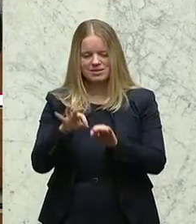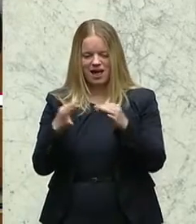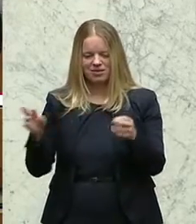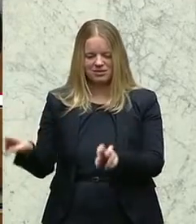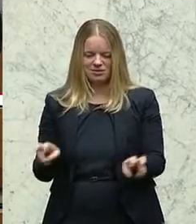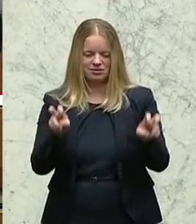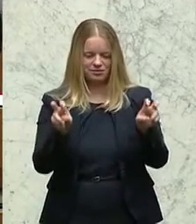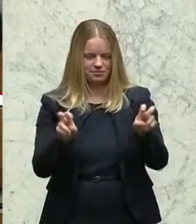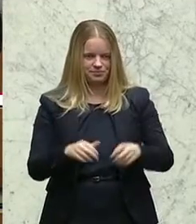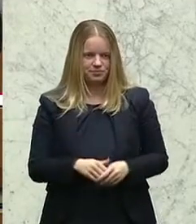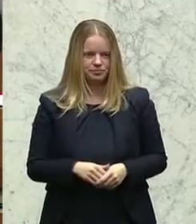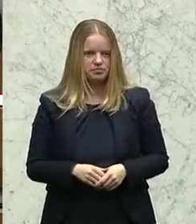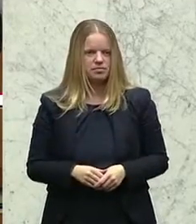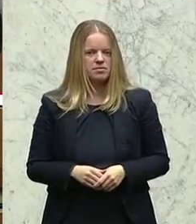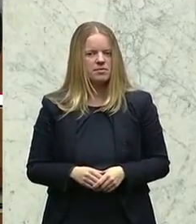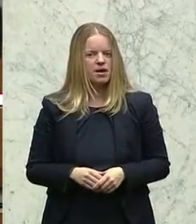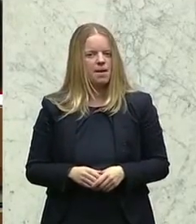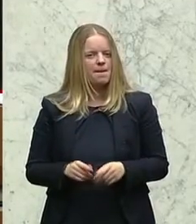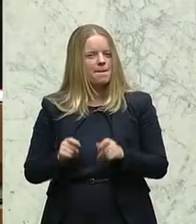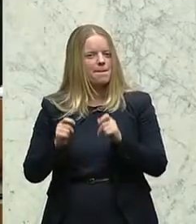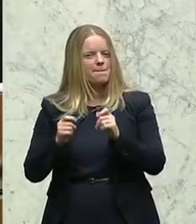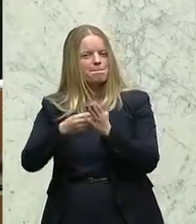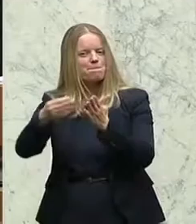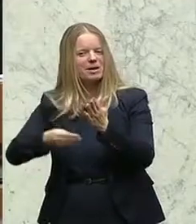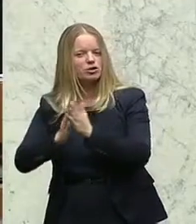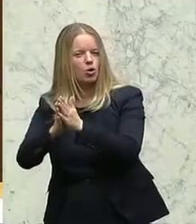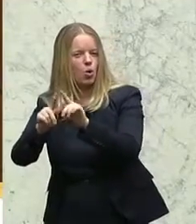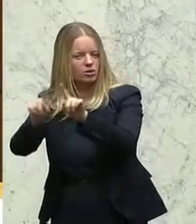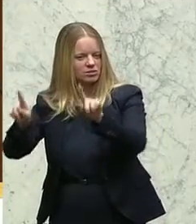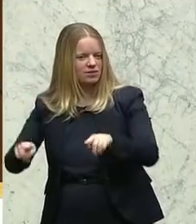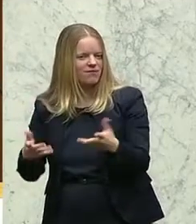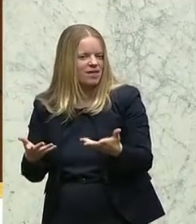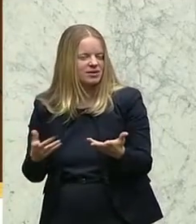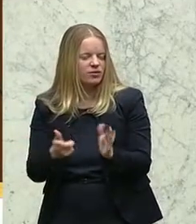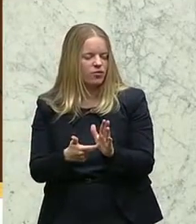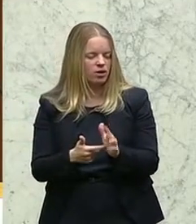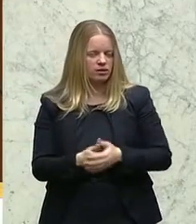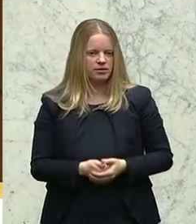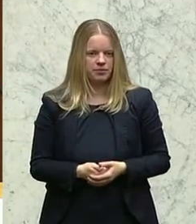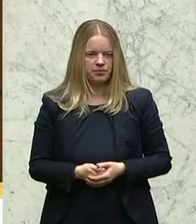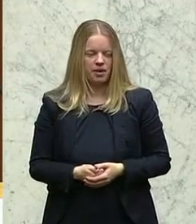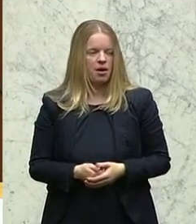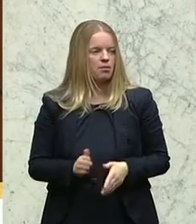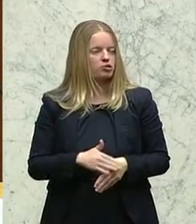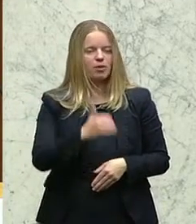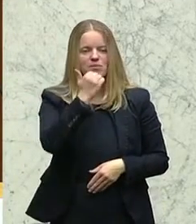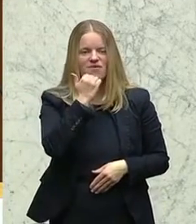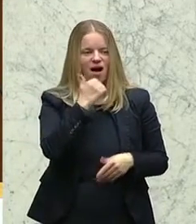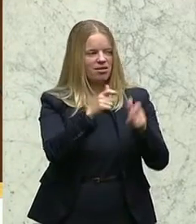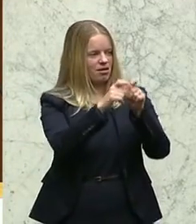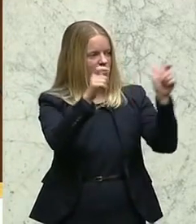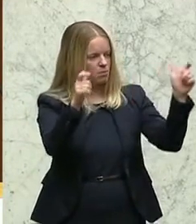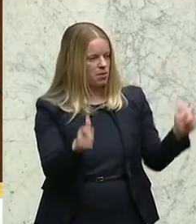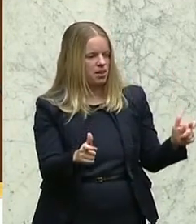vorlesen, was fordert diese Petition. Diese Petition fordert, wenn Leerstand von privaten Gebäuden und